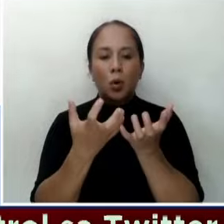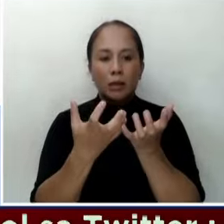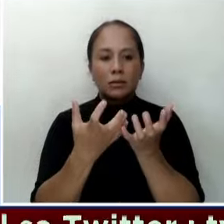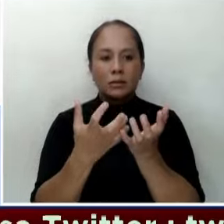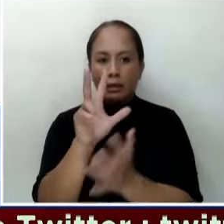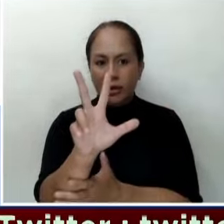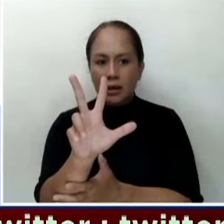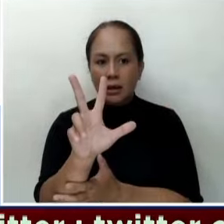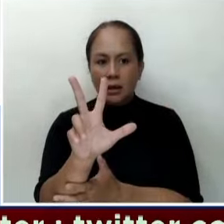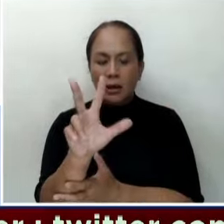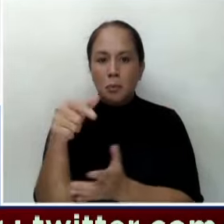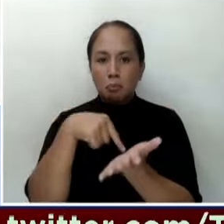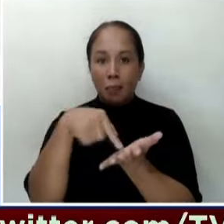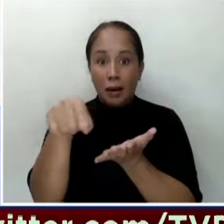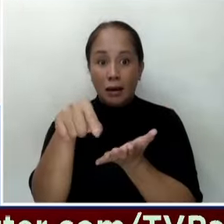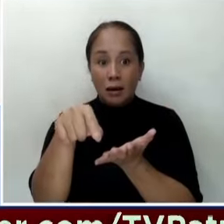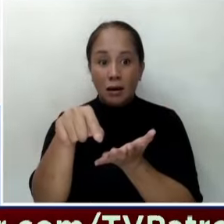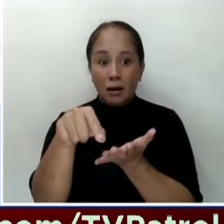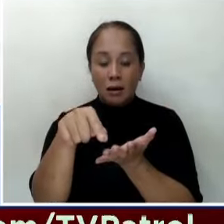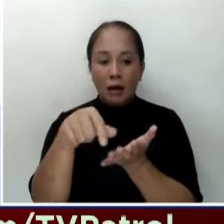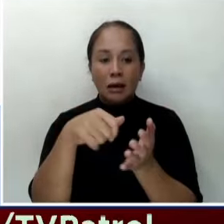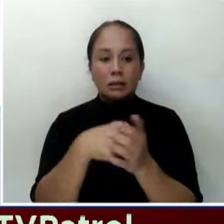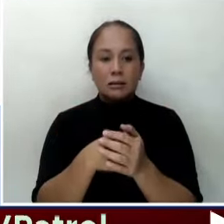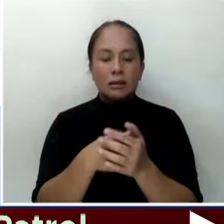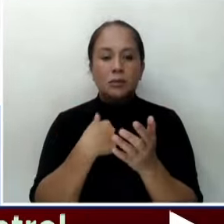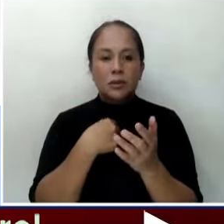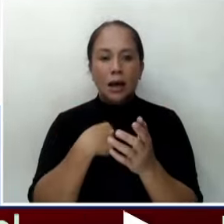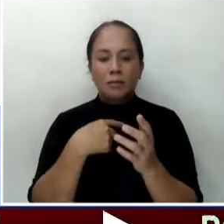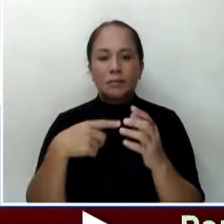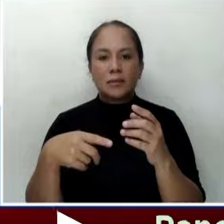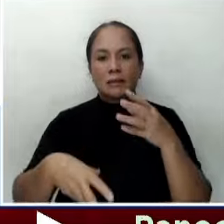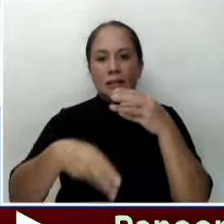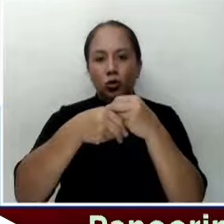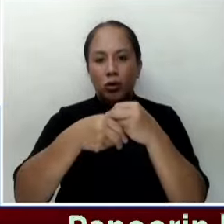po babayaran, tapos nagpa-charge pa po siya ng